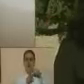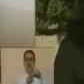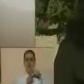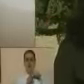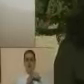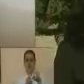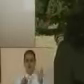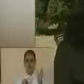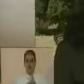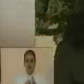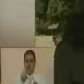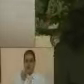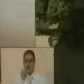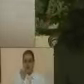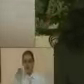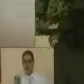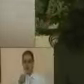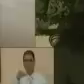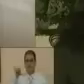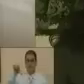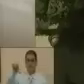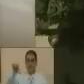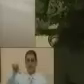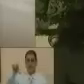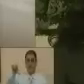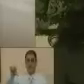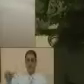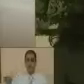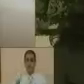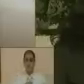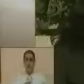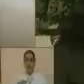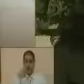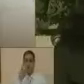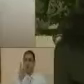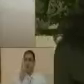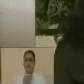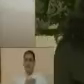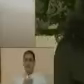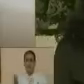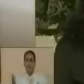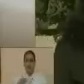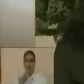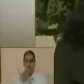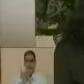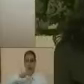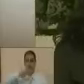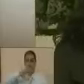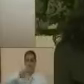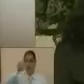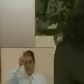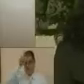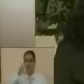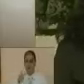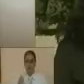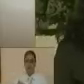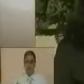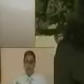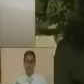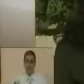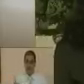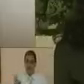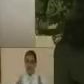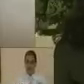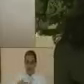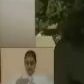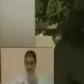إلى 1.9 مليار دينار دخل سياحي إلى الأردن. هذه أرقام قياسية والحمد لله، وبإذن الله إذا